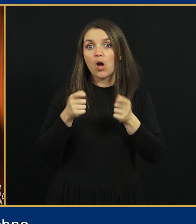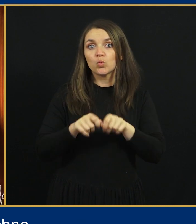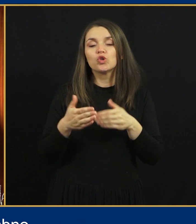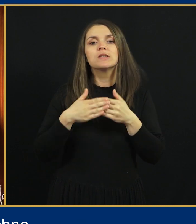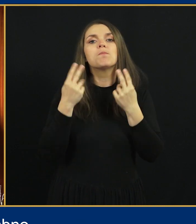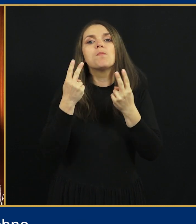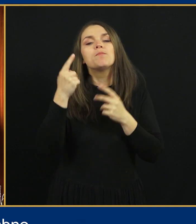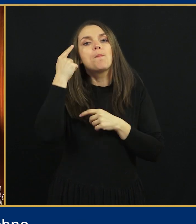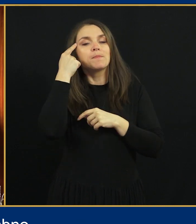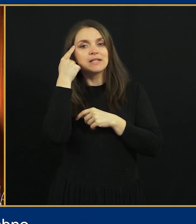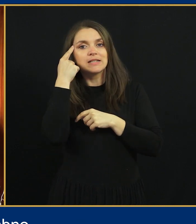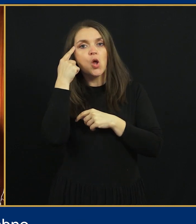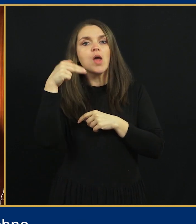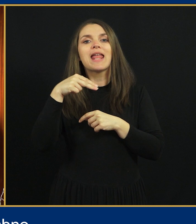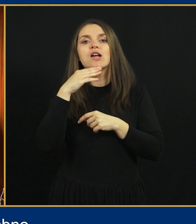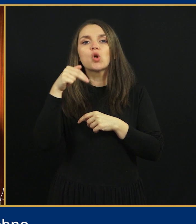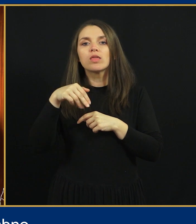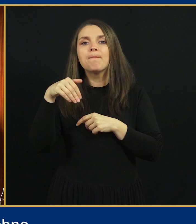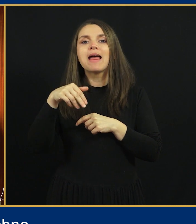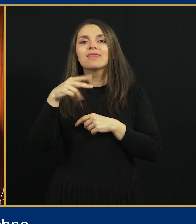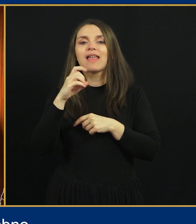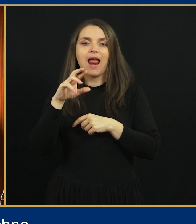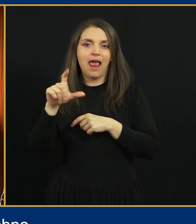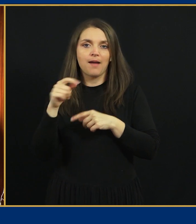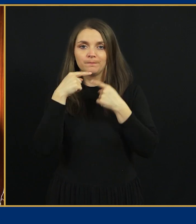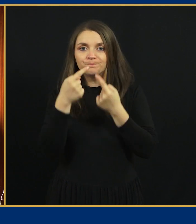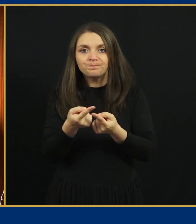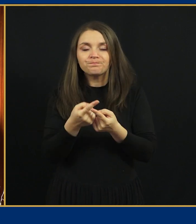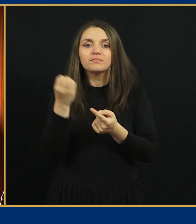Naj zaključim s pomembno mislijo Nelsona Mandele.